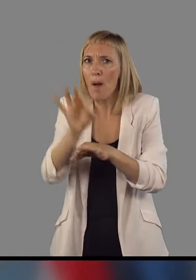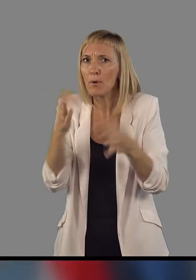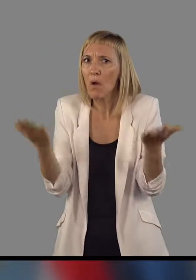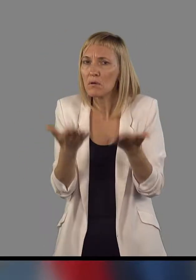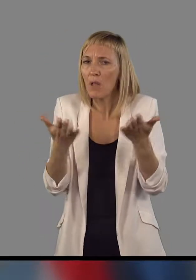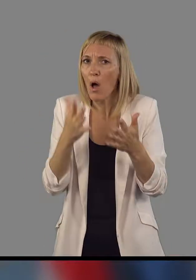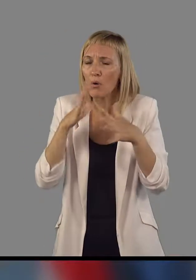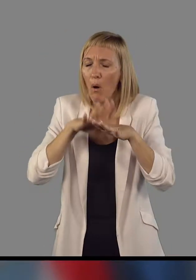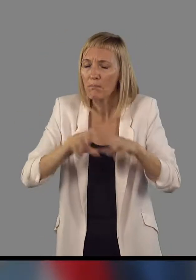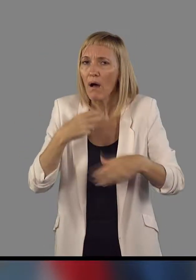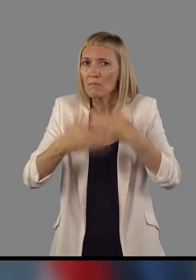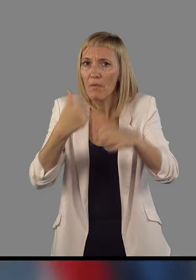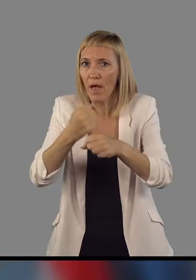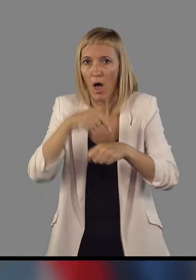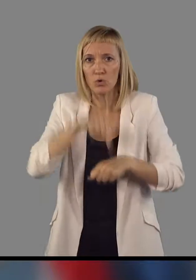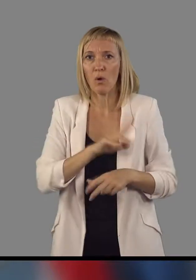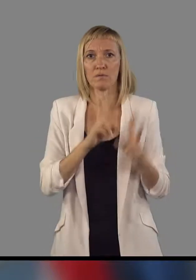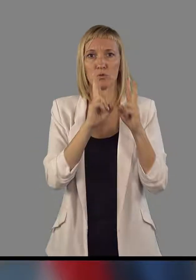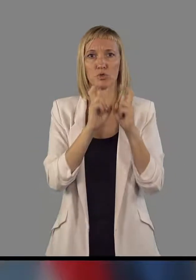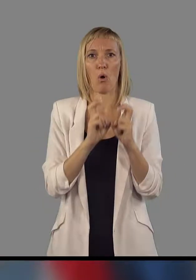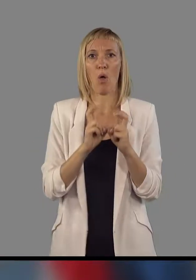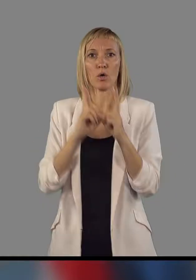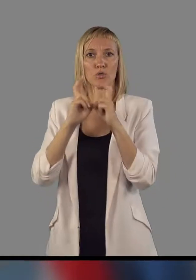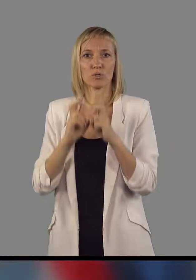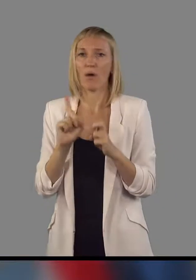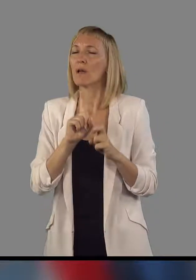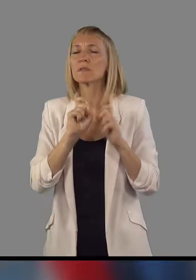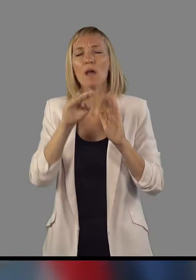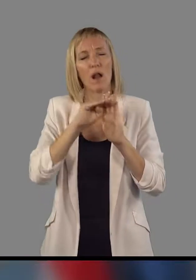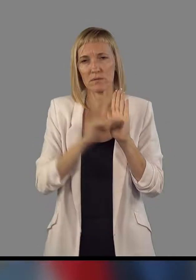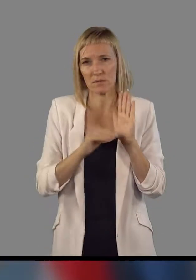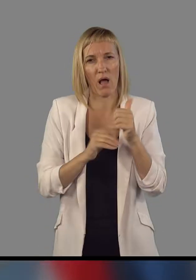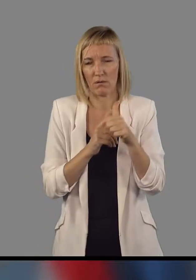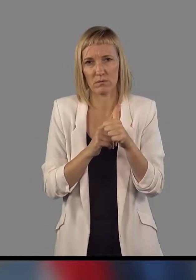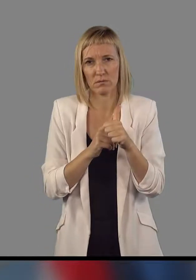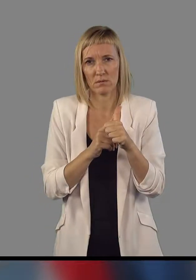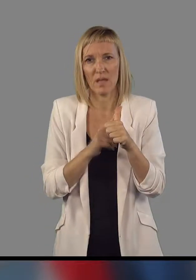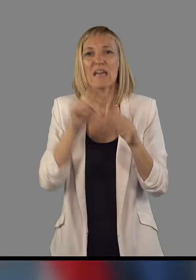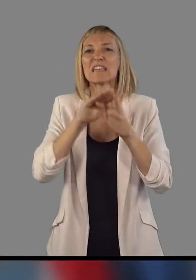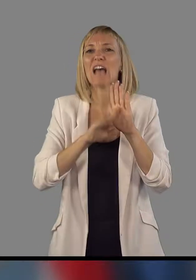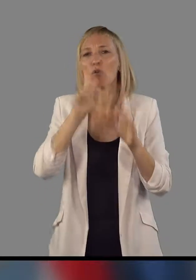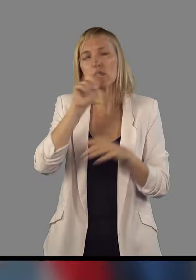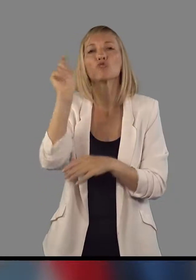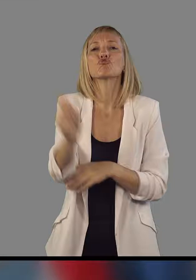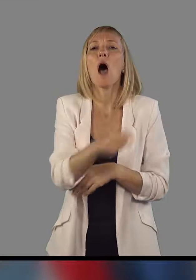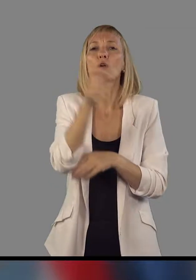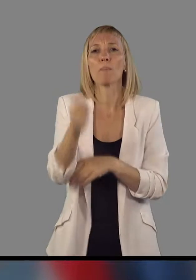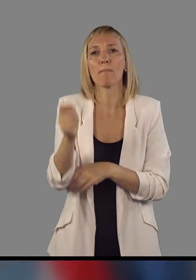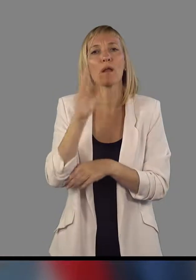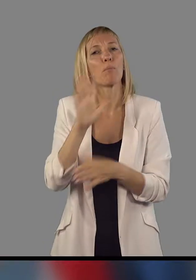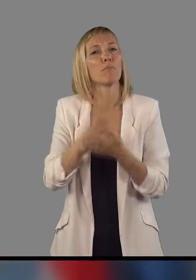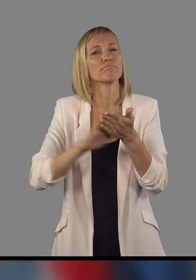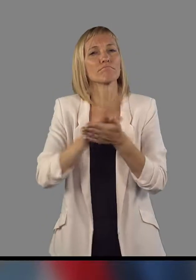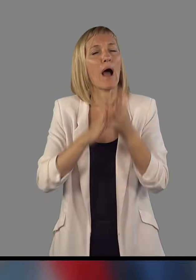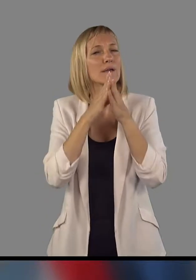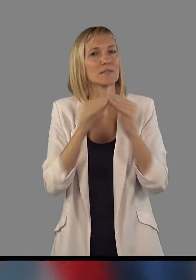projekti, pri nas pa vse skupaj stoji. Ni to samo zaradi zakonodaje in zakonodaja ni tista čarobna palčka,